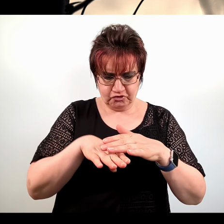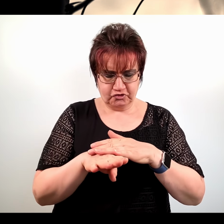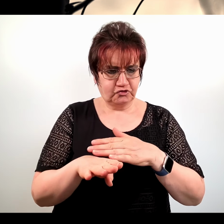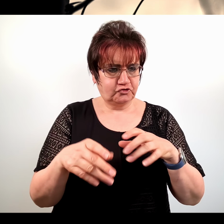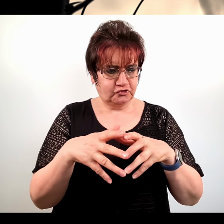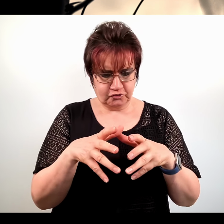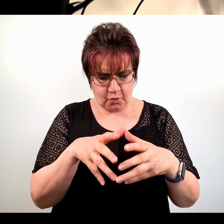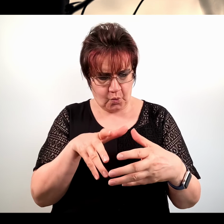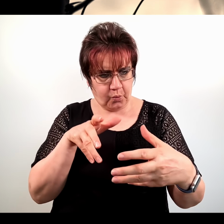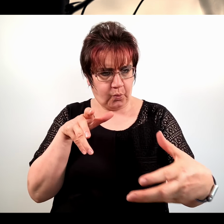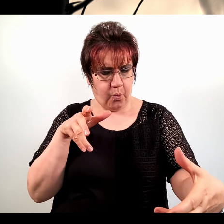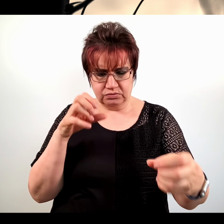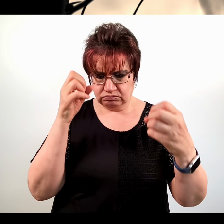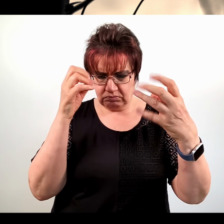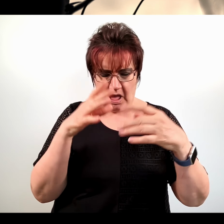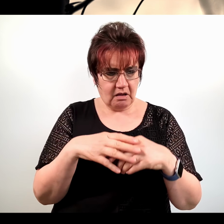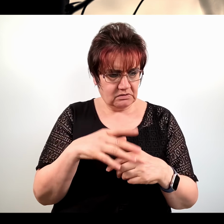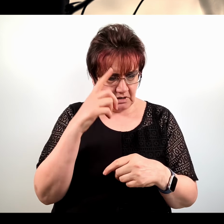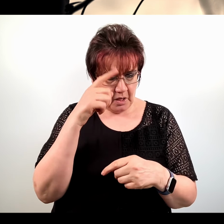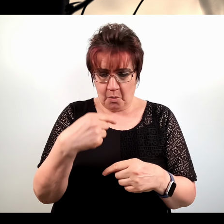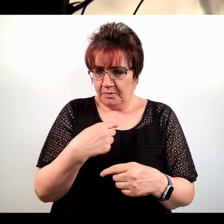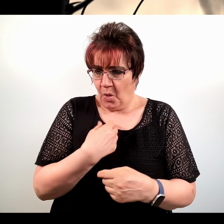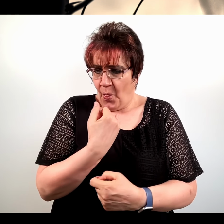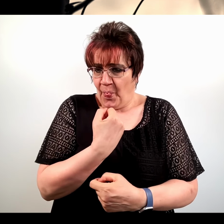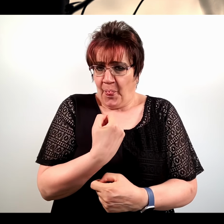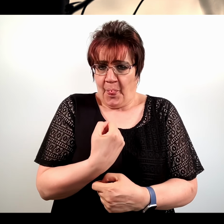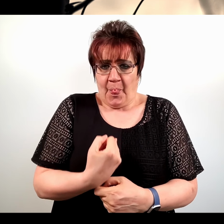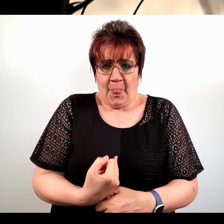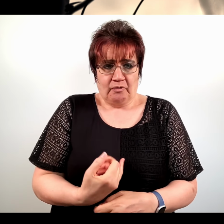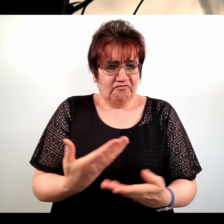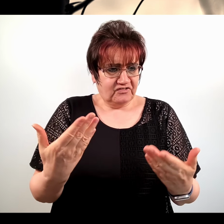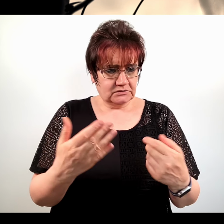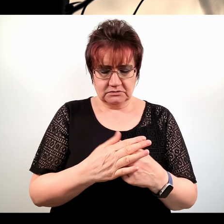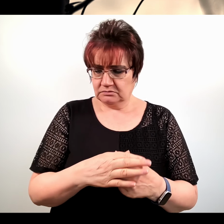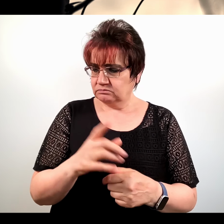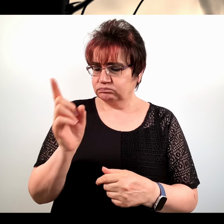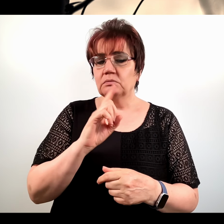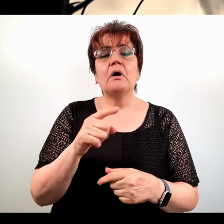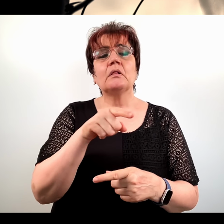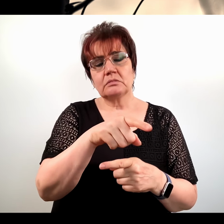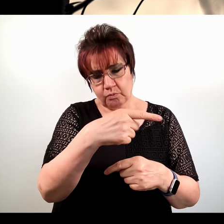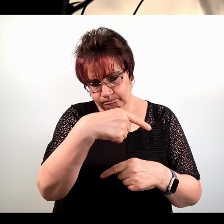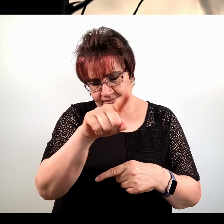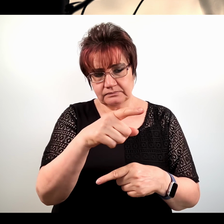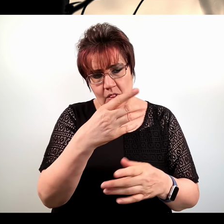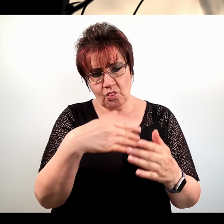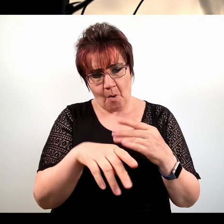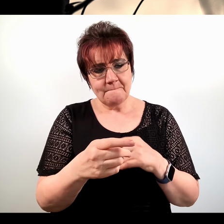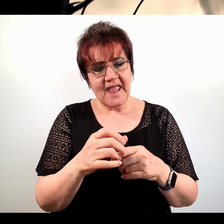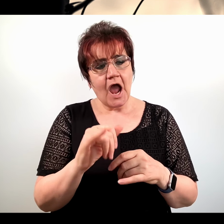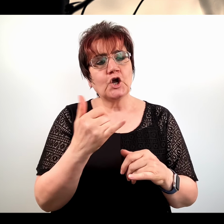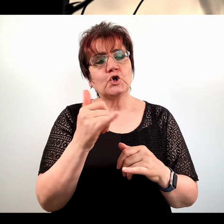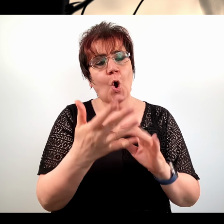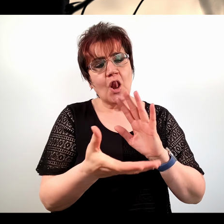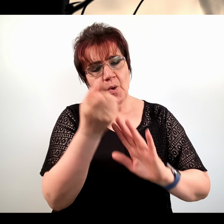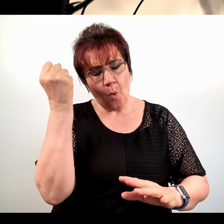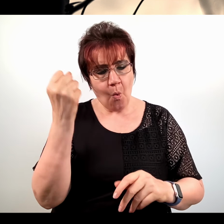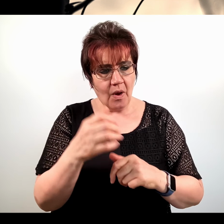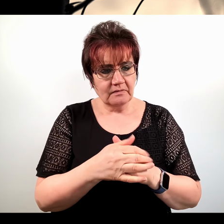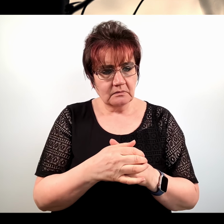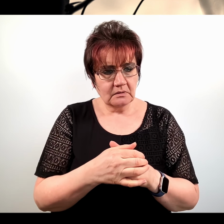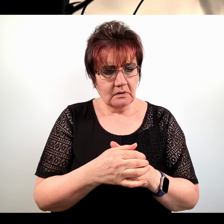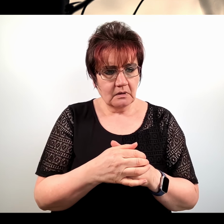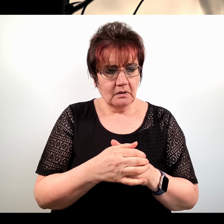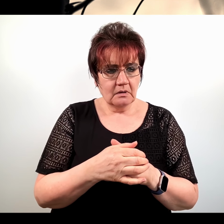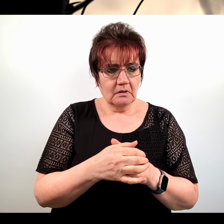zum Teufel. »Glaubst du, du hast es hier mit einem schmächtigen Soldaten zu tun? Seh zu, dass du noch mehr Gold holst,